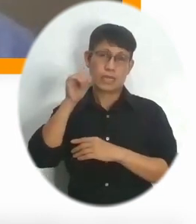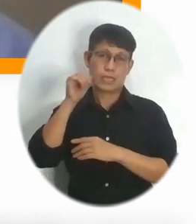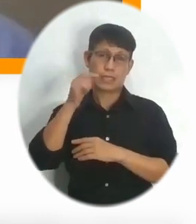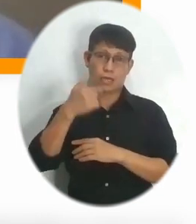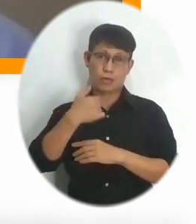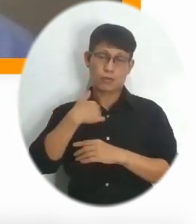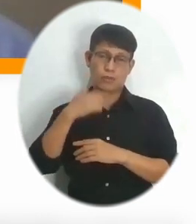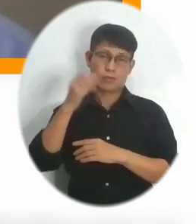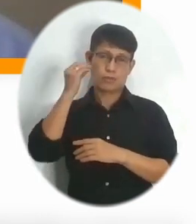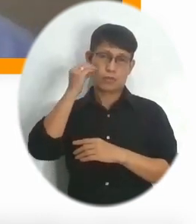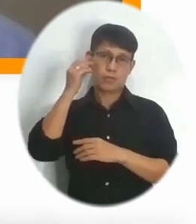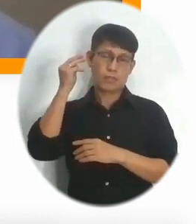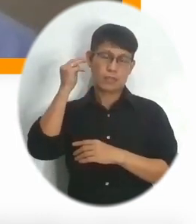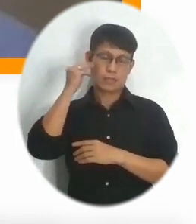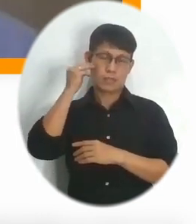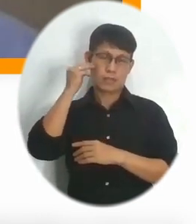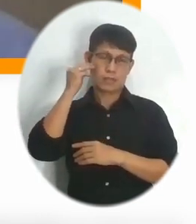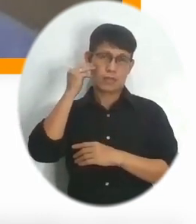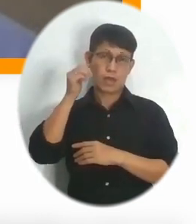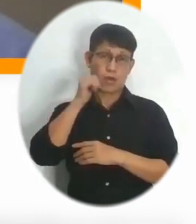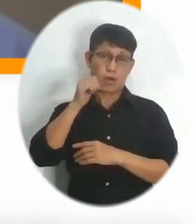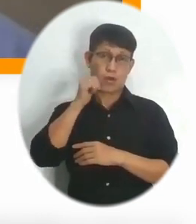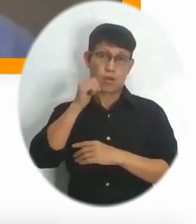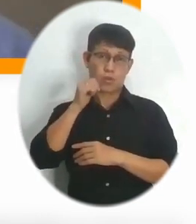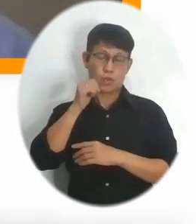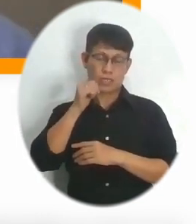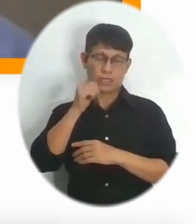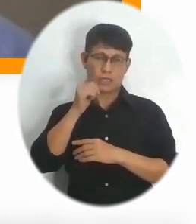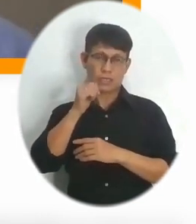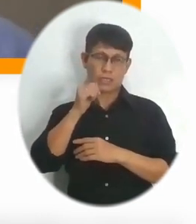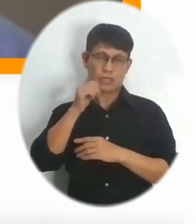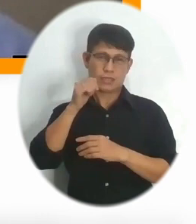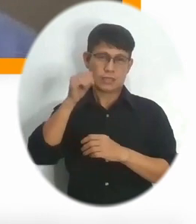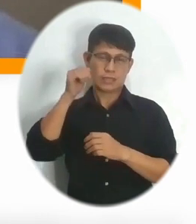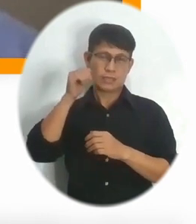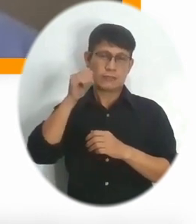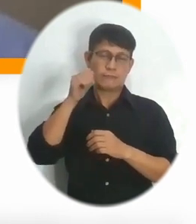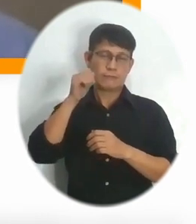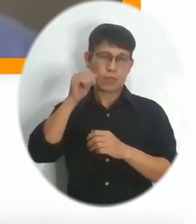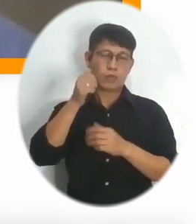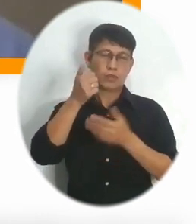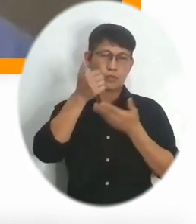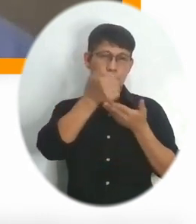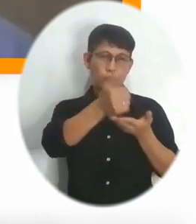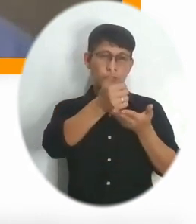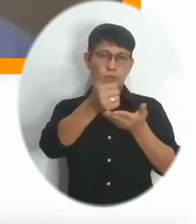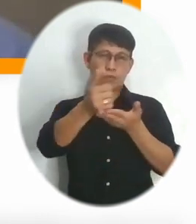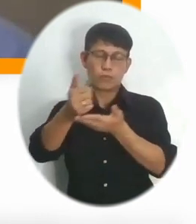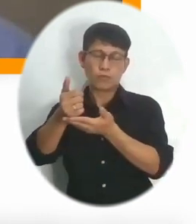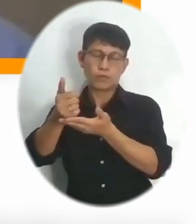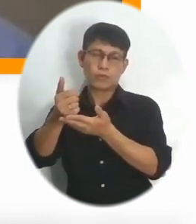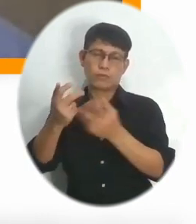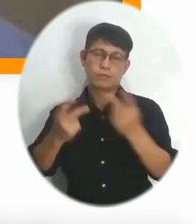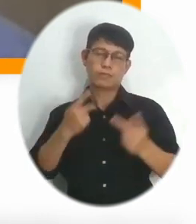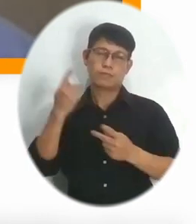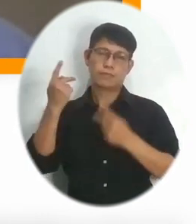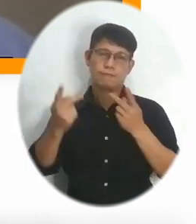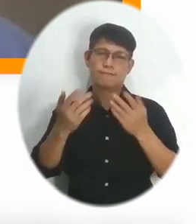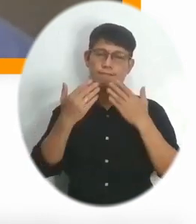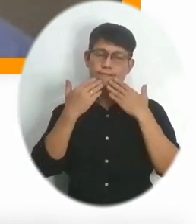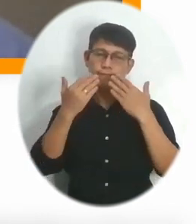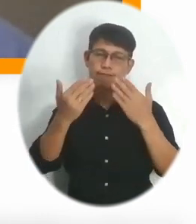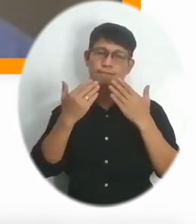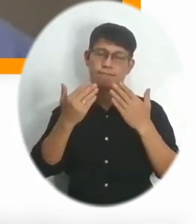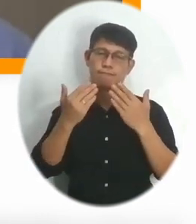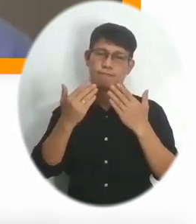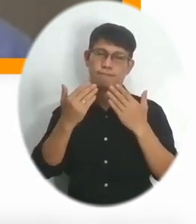service, si Connie Angeles. Ito po si Orly Mercado nagsasabing, lagi natin isa puso ang diwa